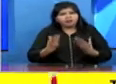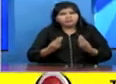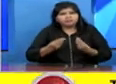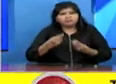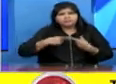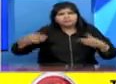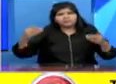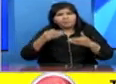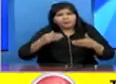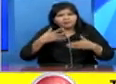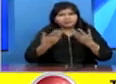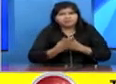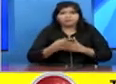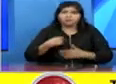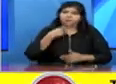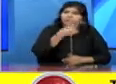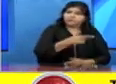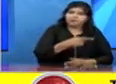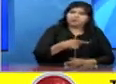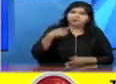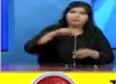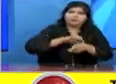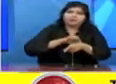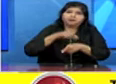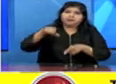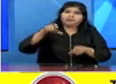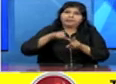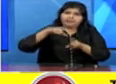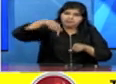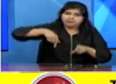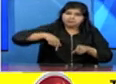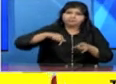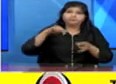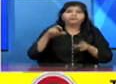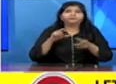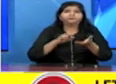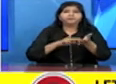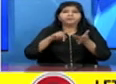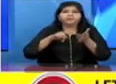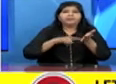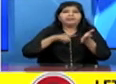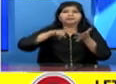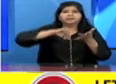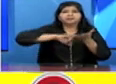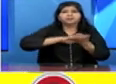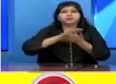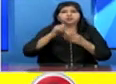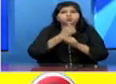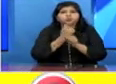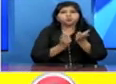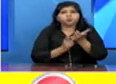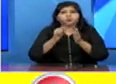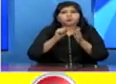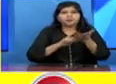साथ पड़ती है। आइए, हमारे साथ दिल्ली से डॉक्टर नीतीश गुप्ता जुड़े हैं। नमस्ते